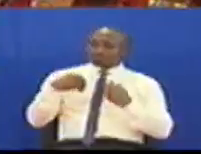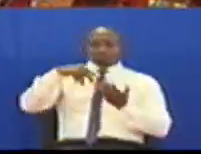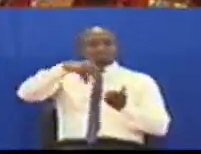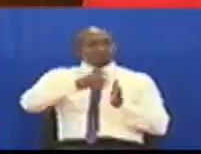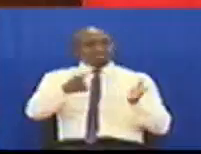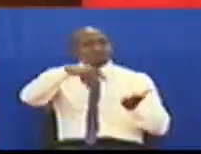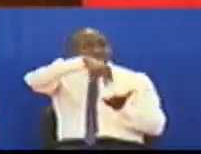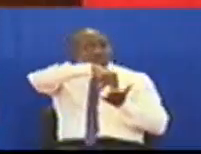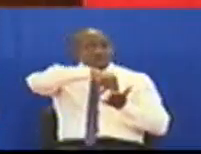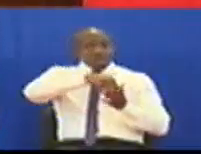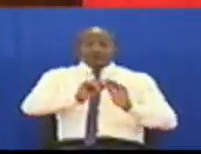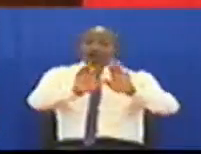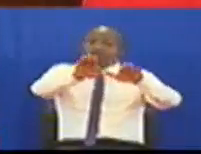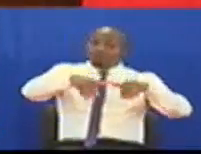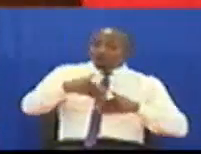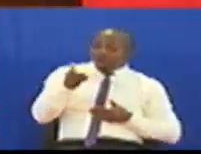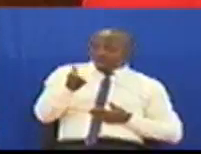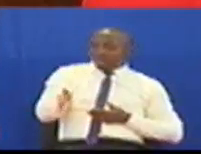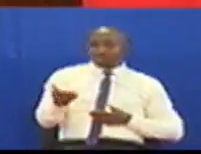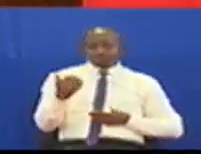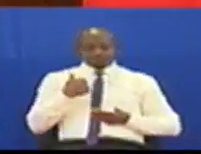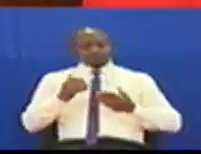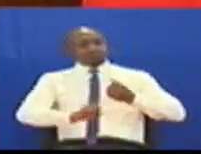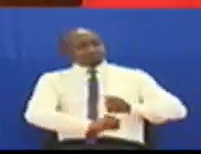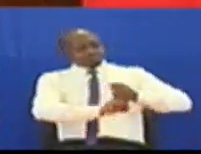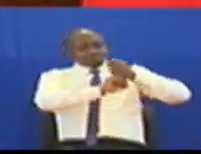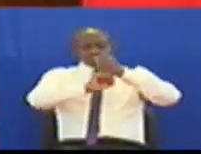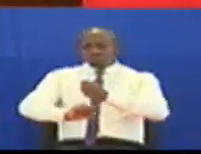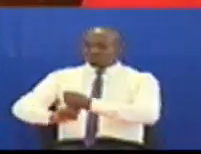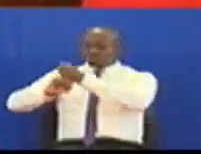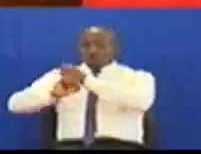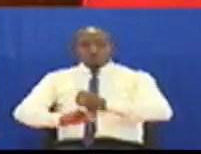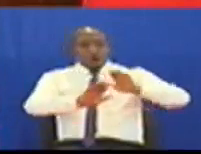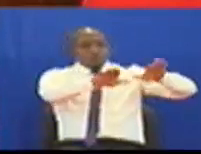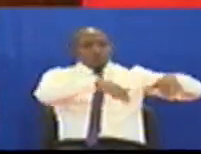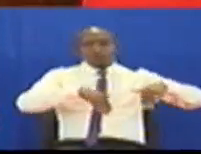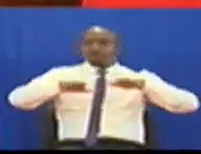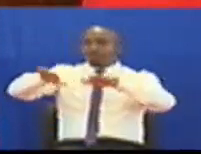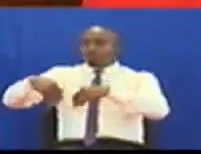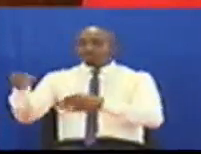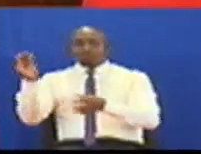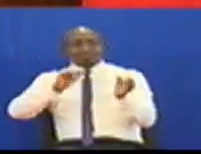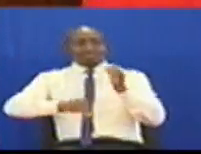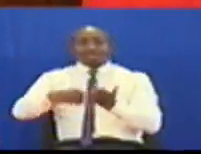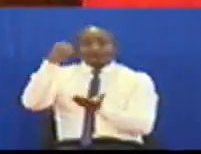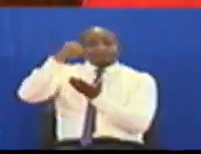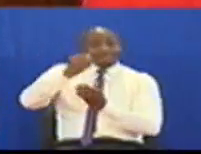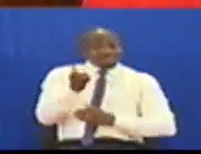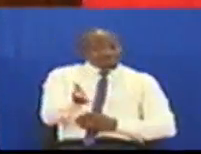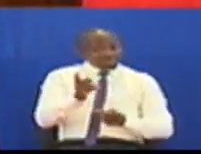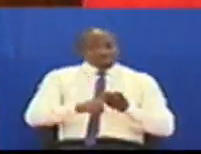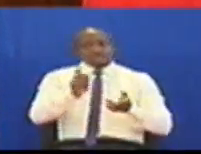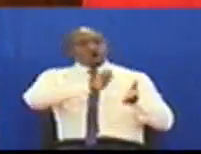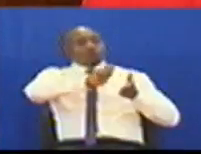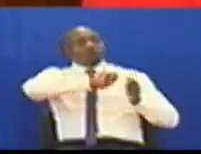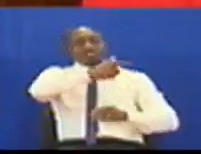ya bunge lako tukufu ili na mimi niungane na wabunge wenzangu kuchangia katika bajeti hii ya ofisi